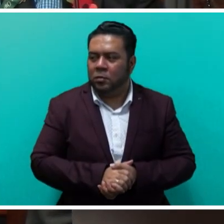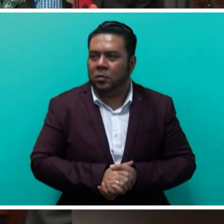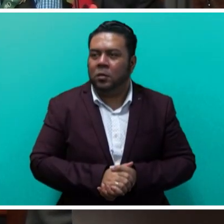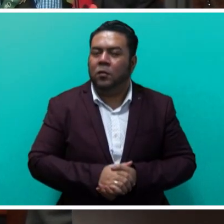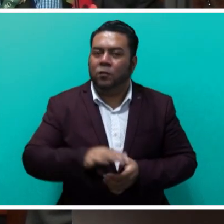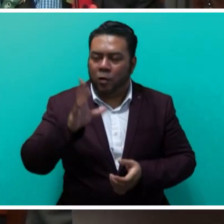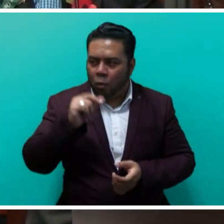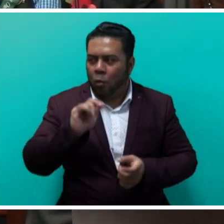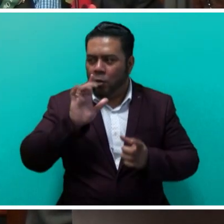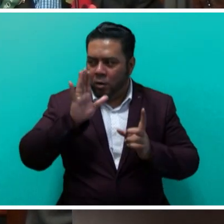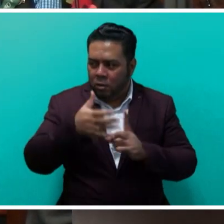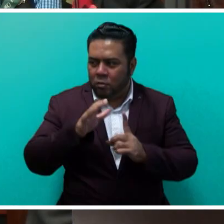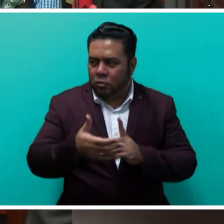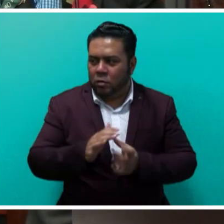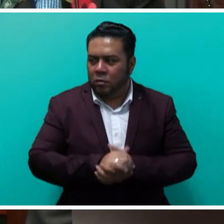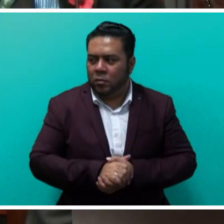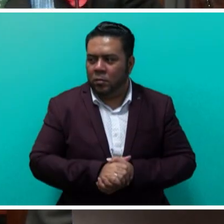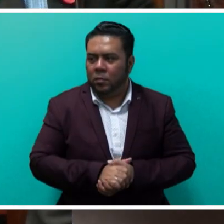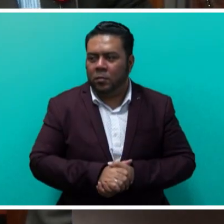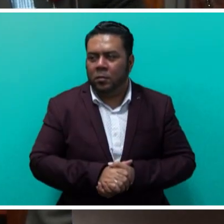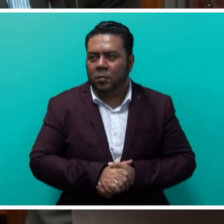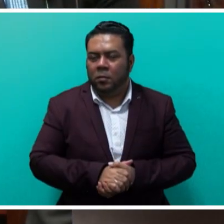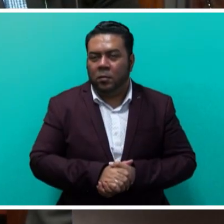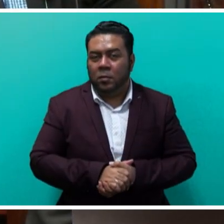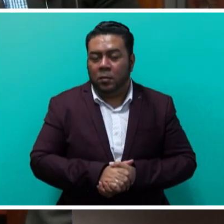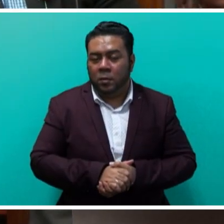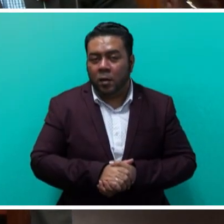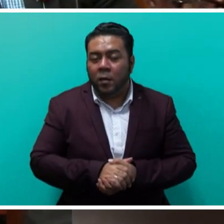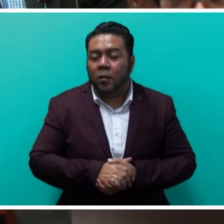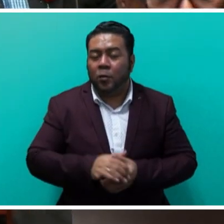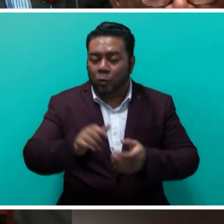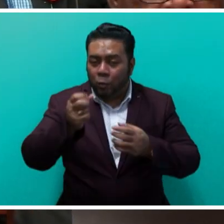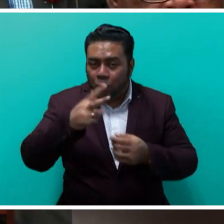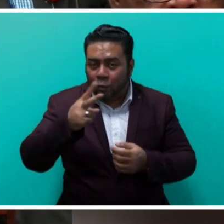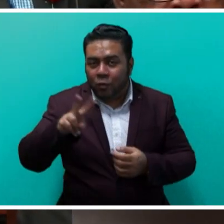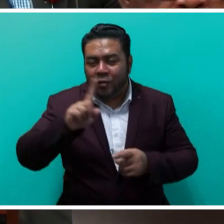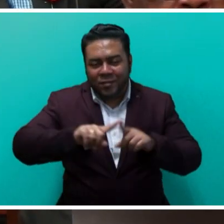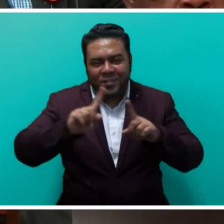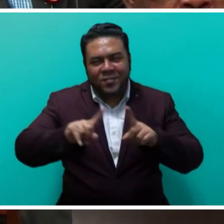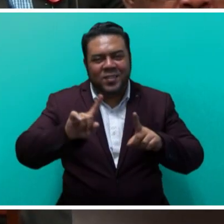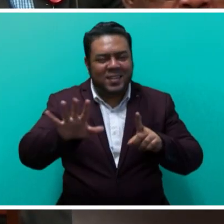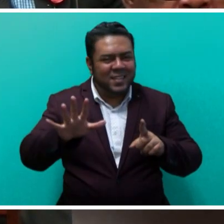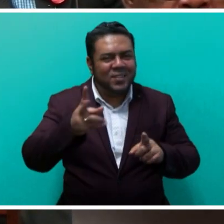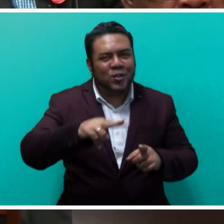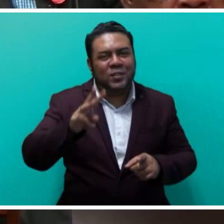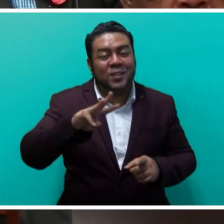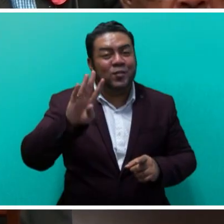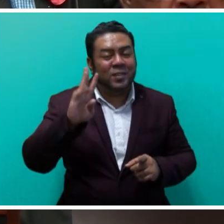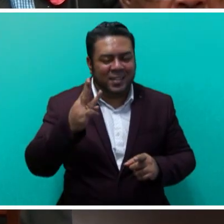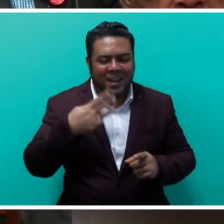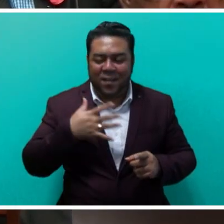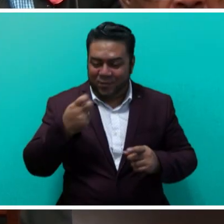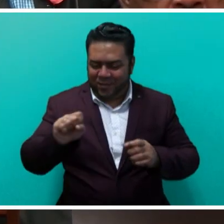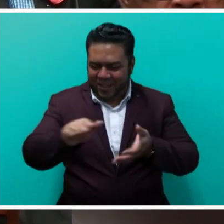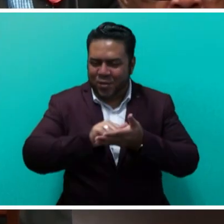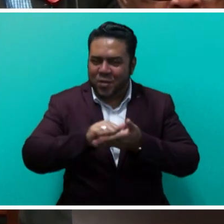i tovo. Na tolu sanga vulkarua na i wase wase ni tovo vagaviti, ka sa mai vambula mbula